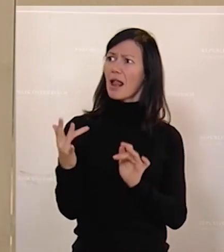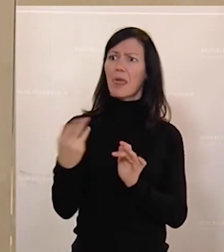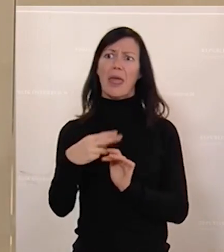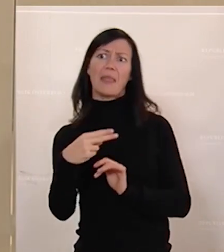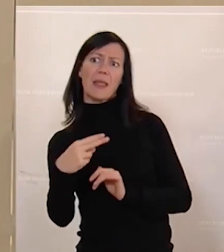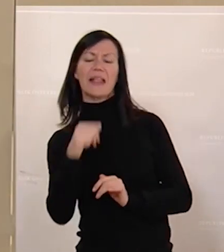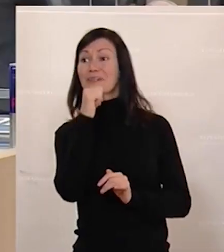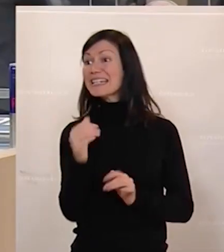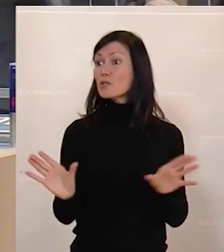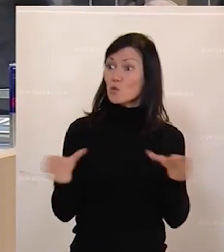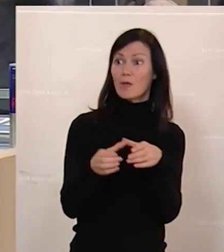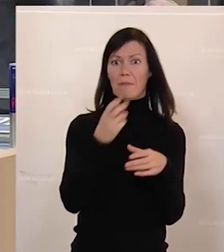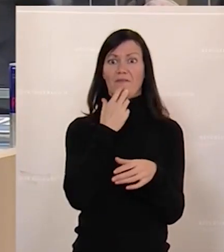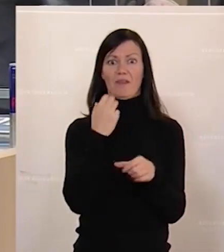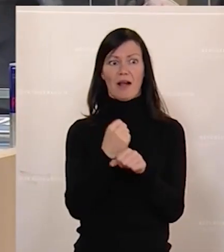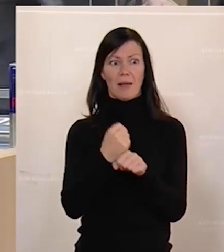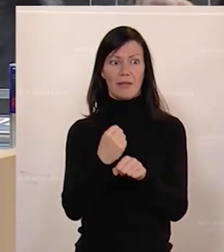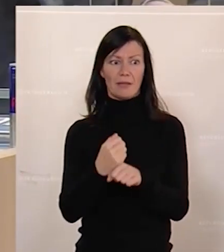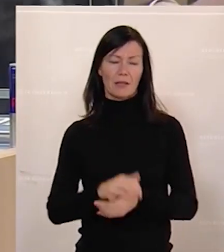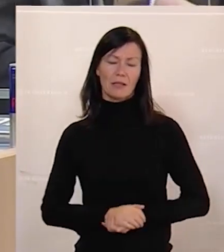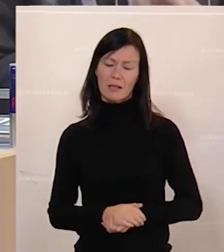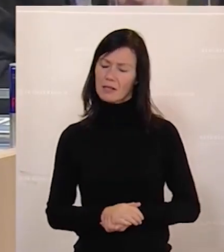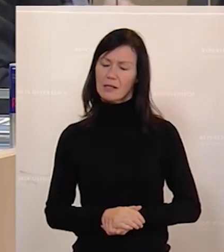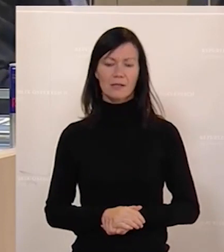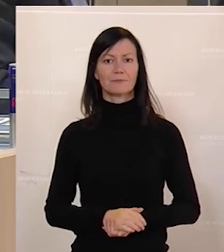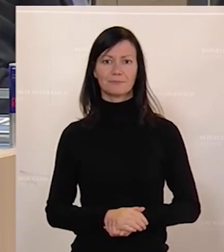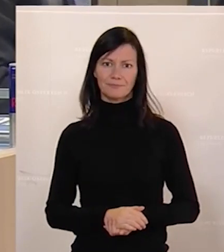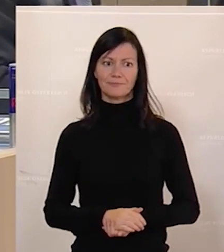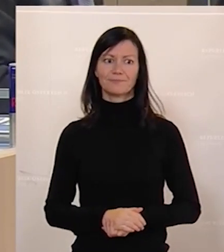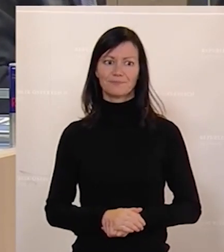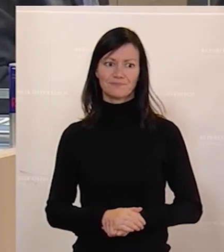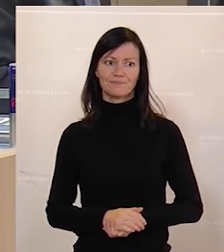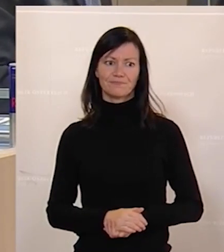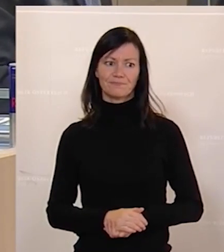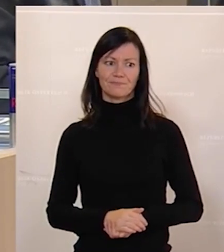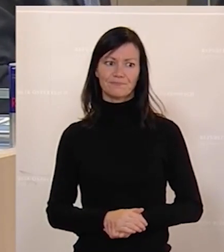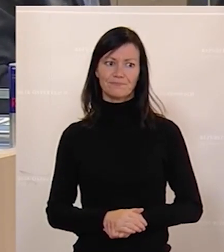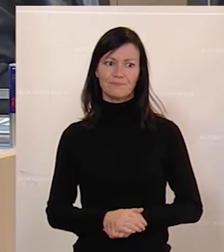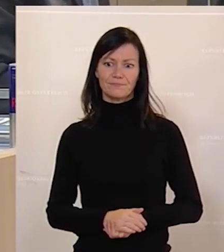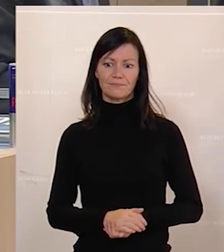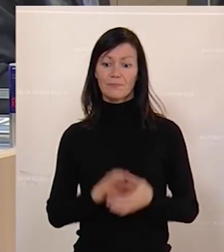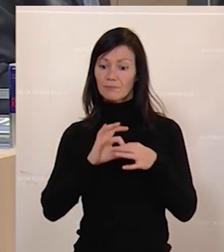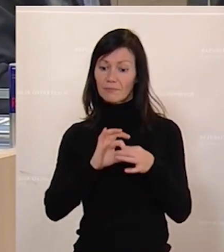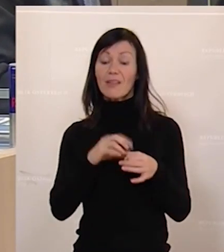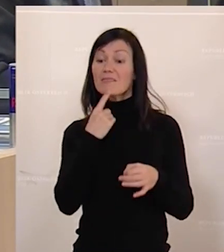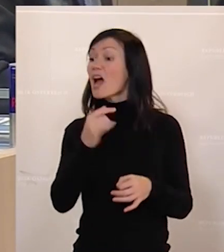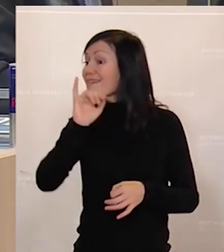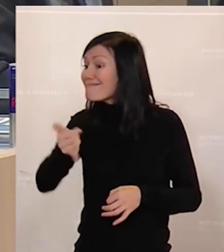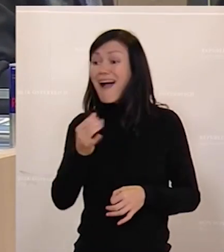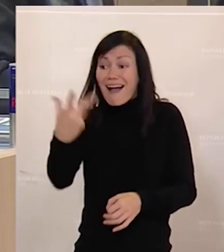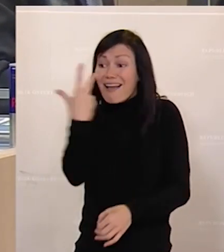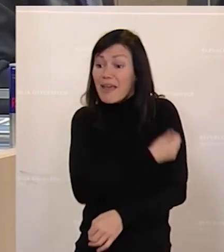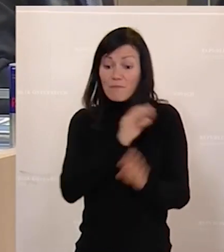gemeinsam daran kämpft, dass wir hier rauskommen. Und da spreche ich jetzt die Impfallianz an. Schließen Sie sich doch